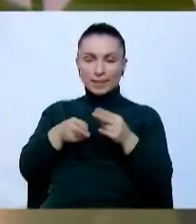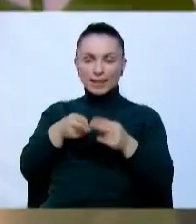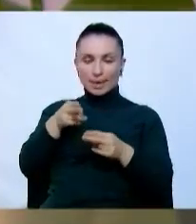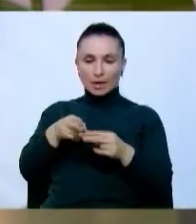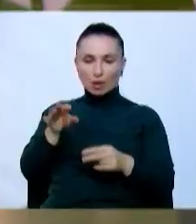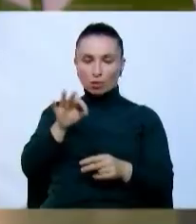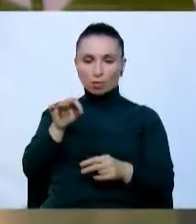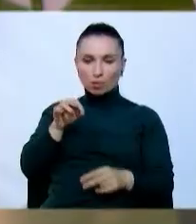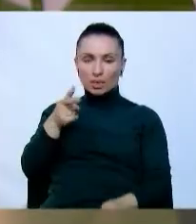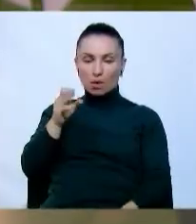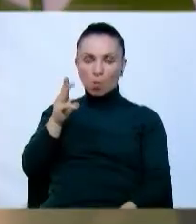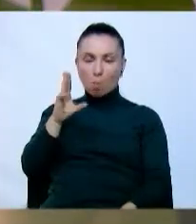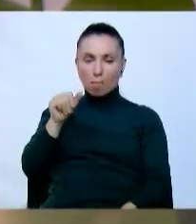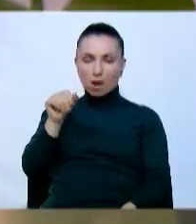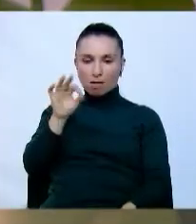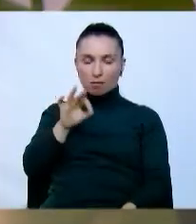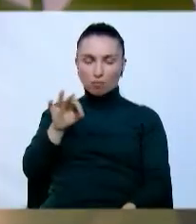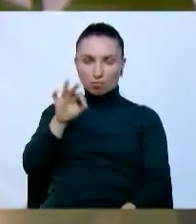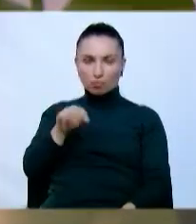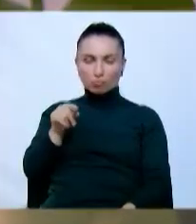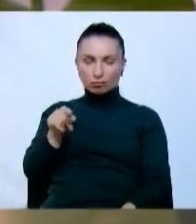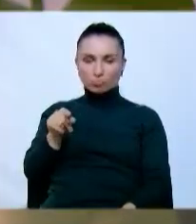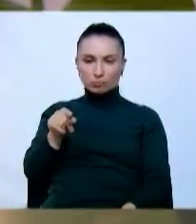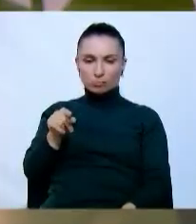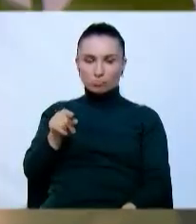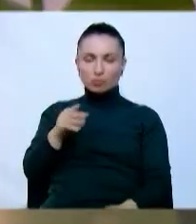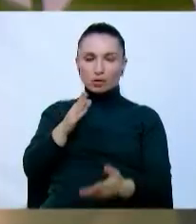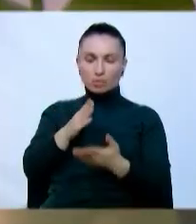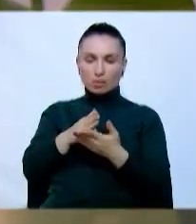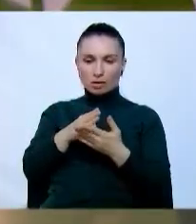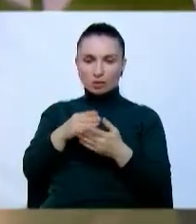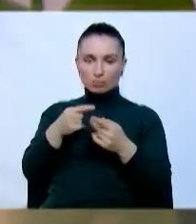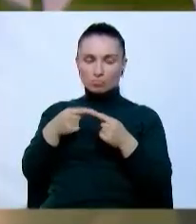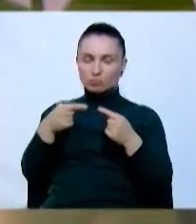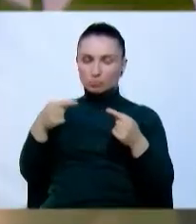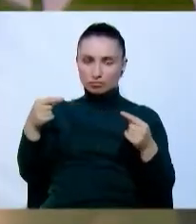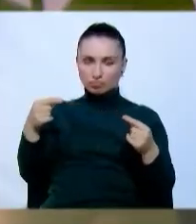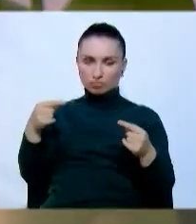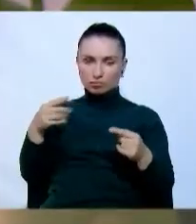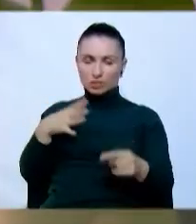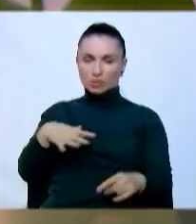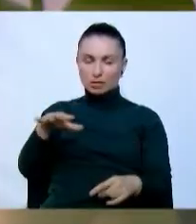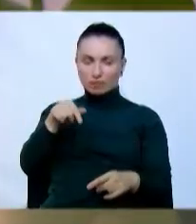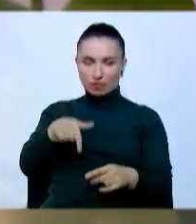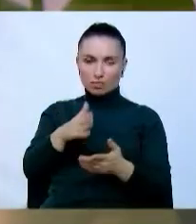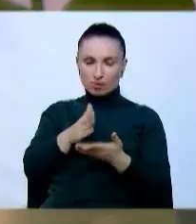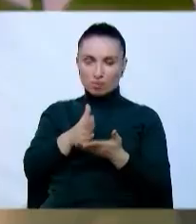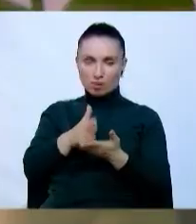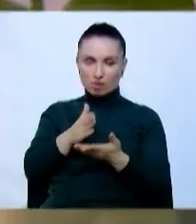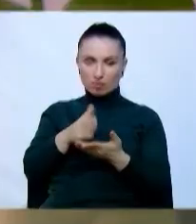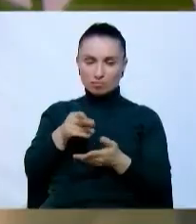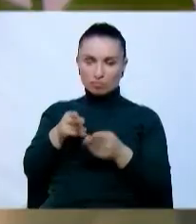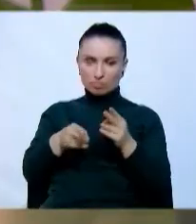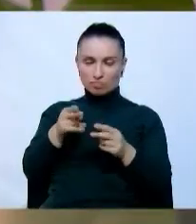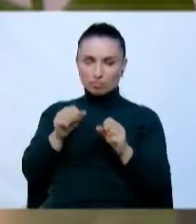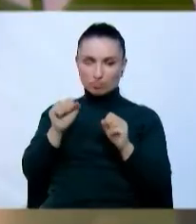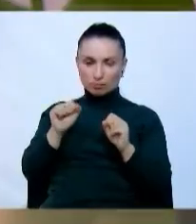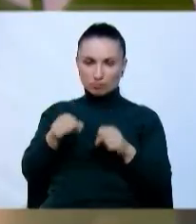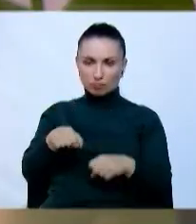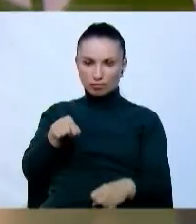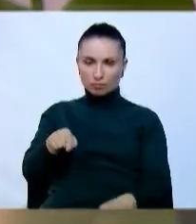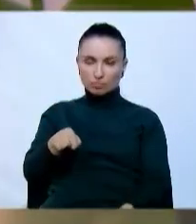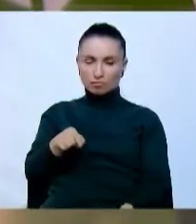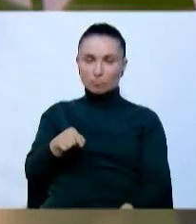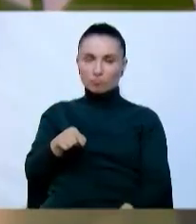ქირურგიული ჩარევა, გლაუკომის ქირურგიული ჩარევა არსებობს ყველა ტიპის გლაუკომის ქირურგიული ჩარევა საქართველოში, რაც კი არსებობს წამყვან კლინიკებში,